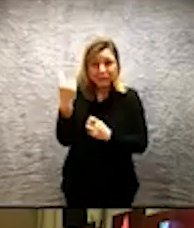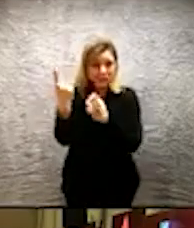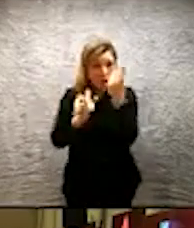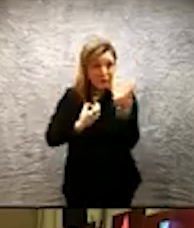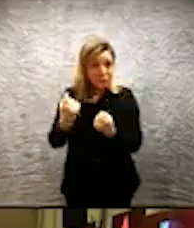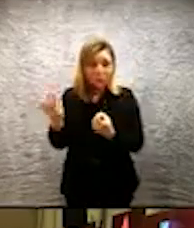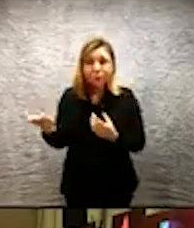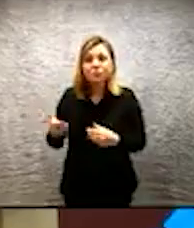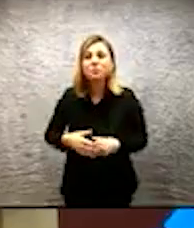questions, Monsieur Muté?